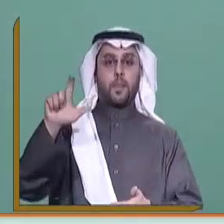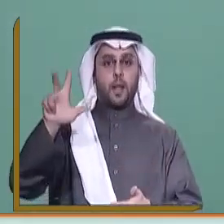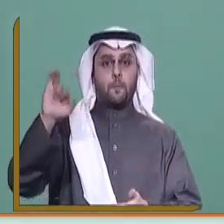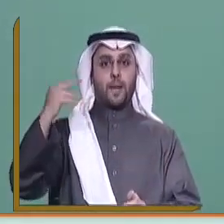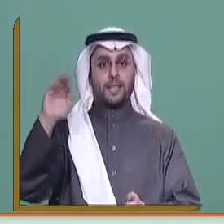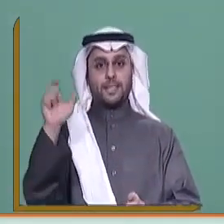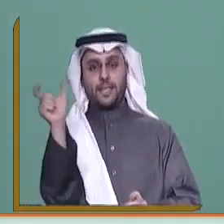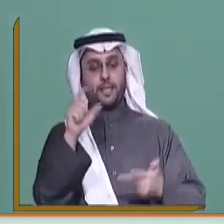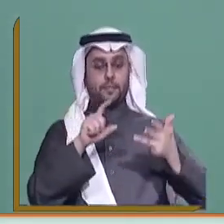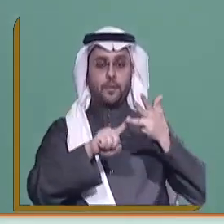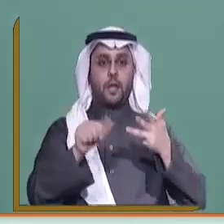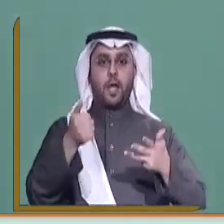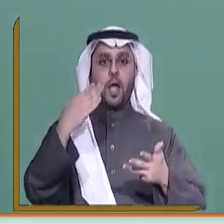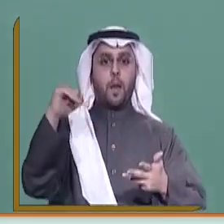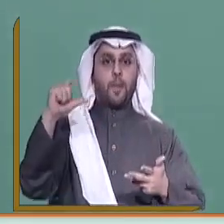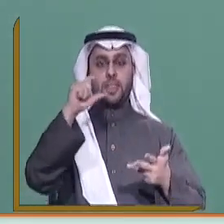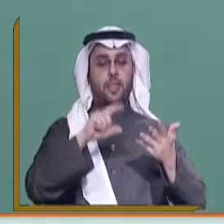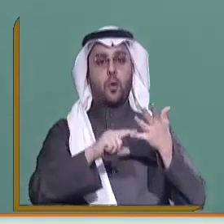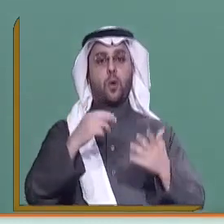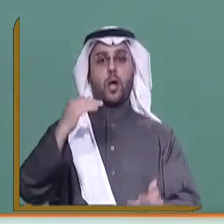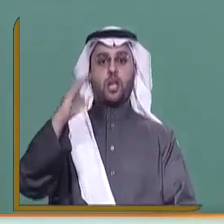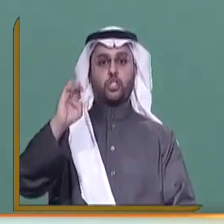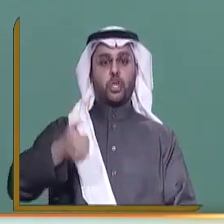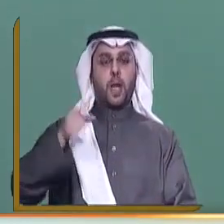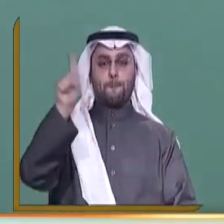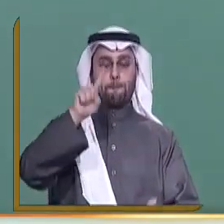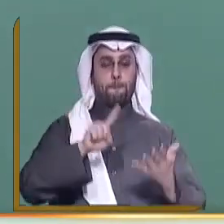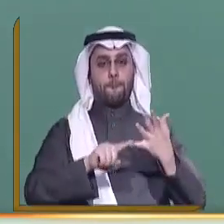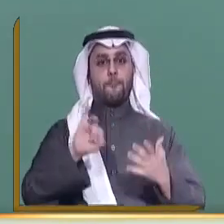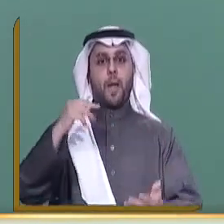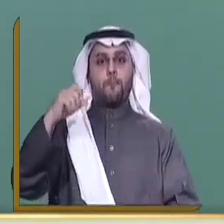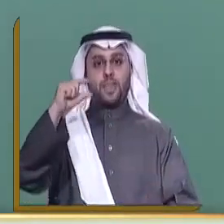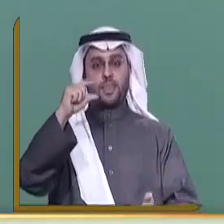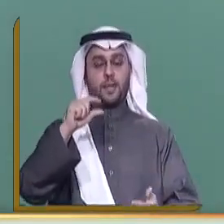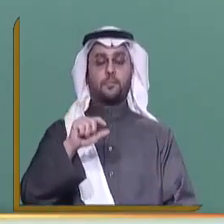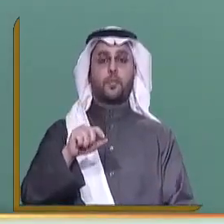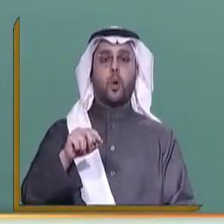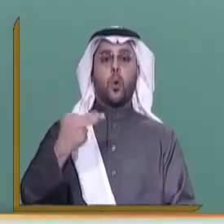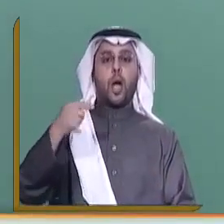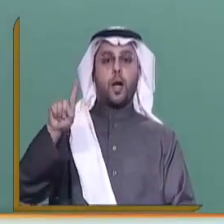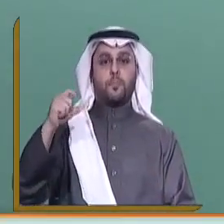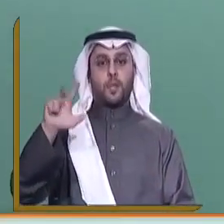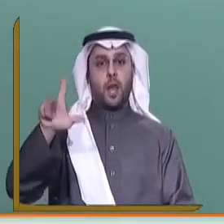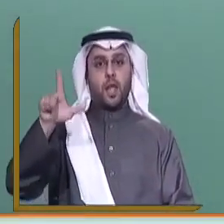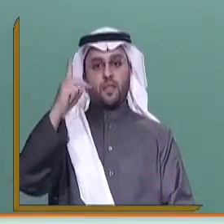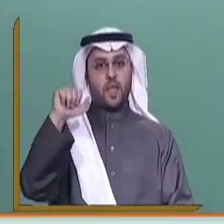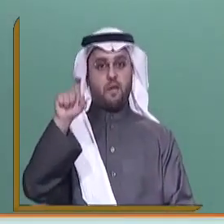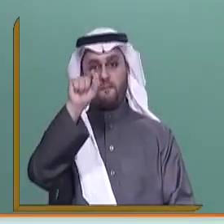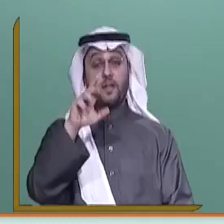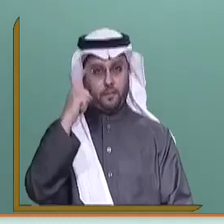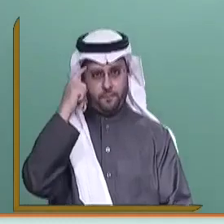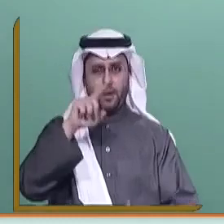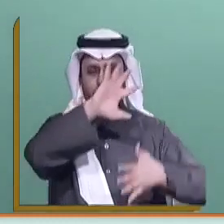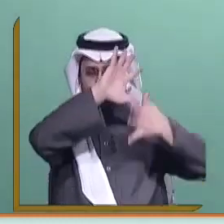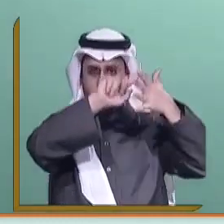احمد المحيميد وحجاب العتيبي محمد الفهيد وعبد اللطيف السبيل واكد وزير